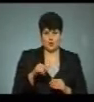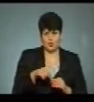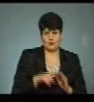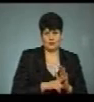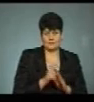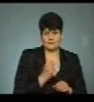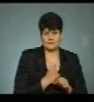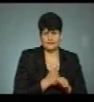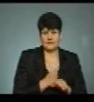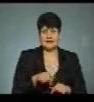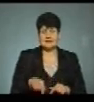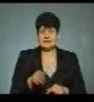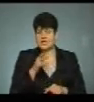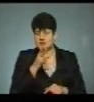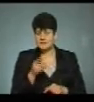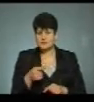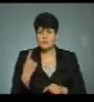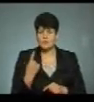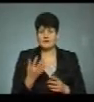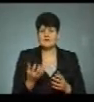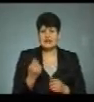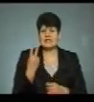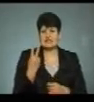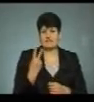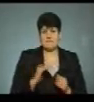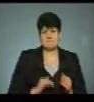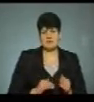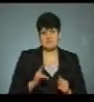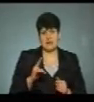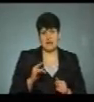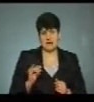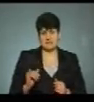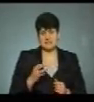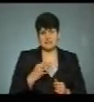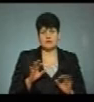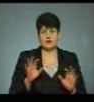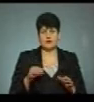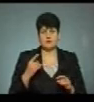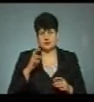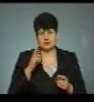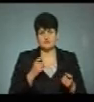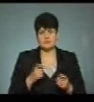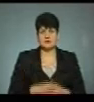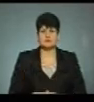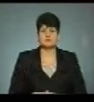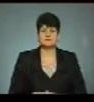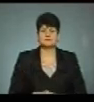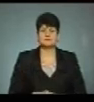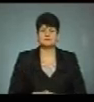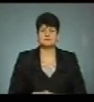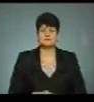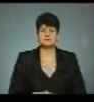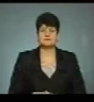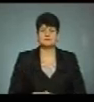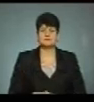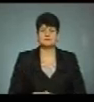час на Тернопільщині кредити за програмою взяли 2 підприємці, розповів голова облдержадміністрації Ігор Сопель.